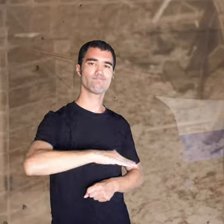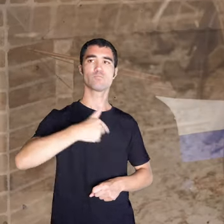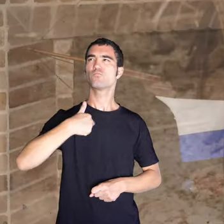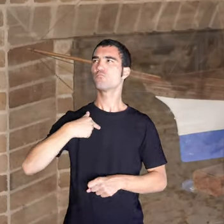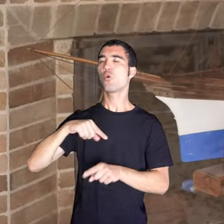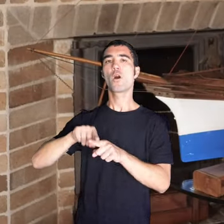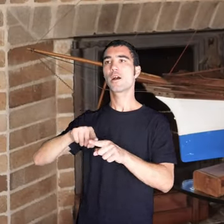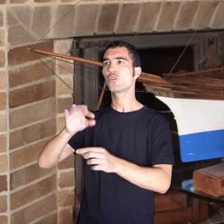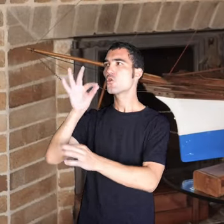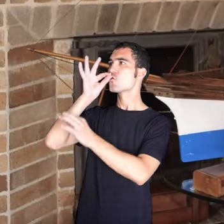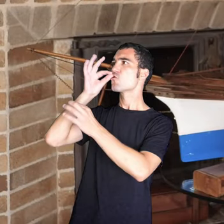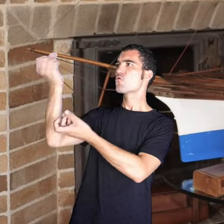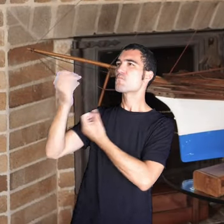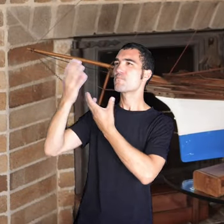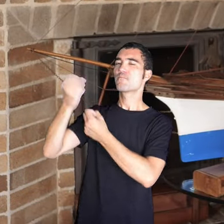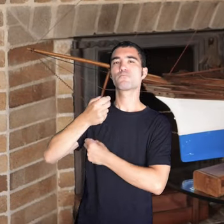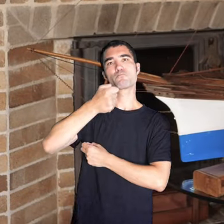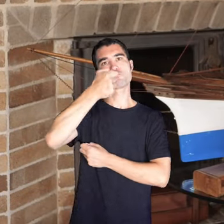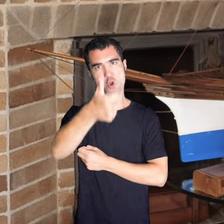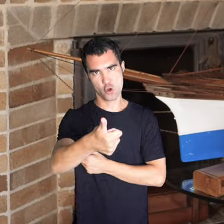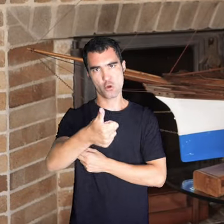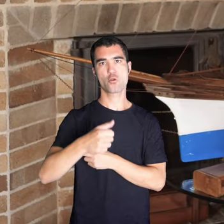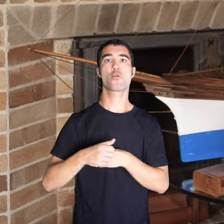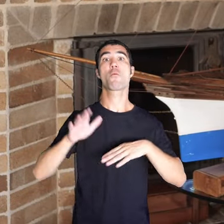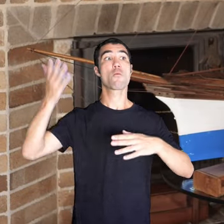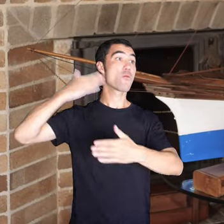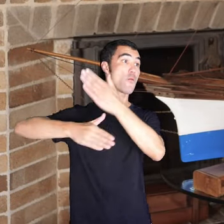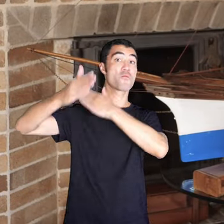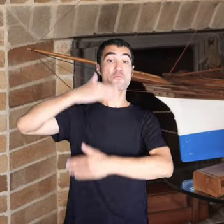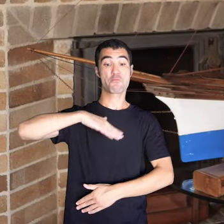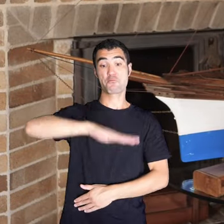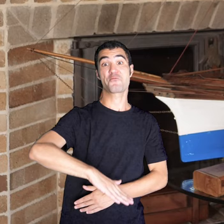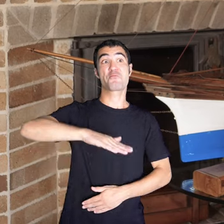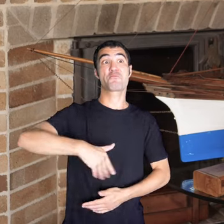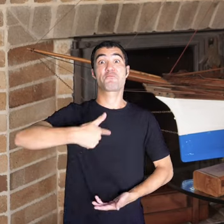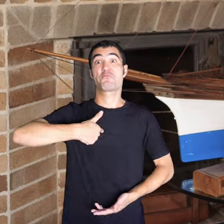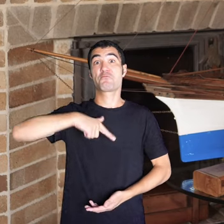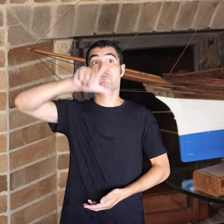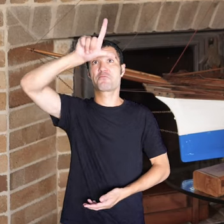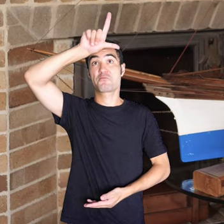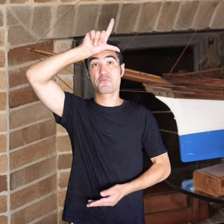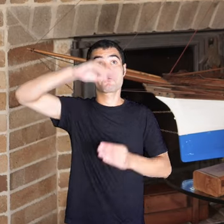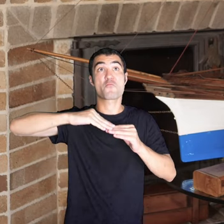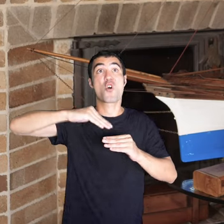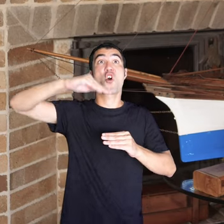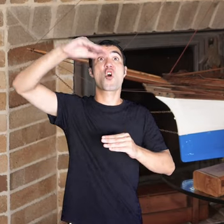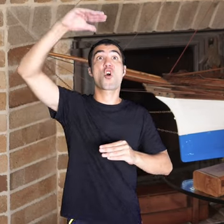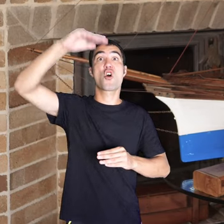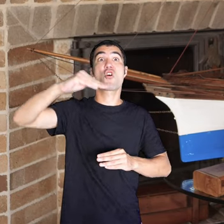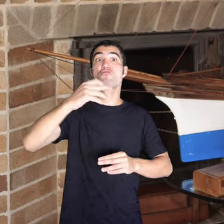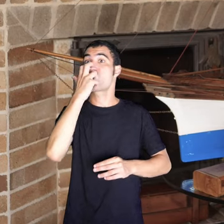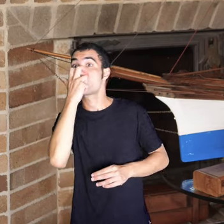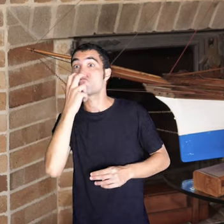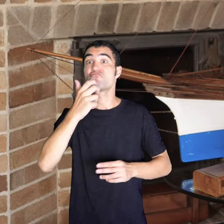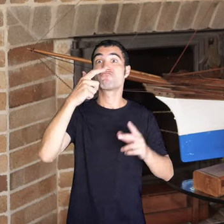poder xerrar molt amb ell perquè en aquell temps jo no sabia que m'agradaria saber coses que ara